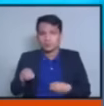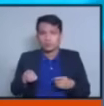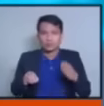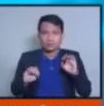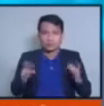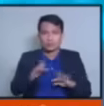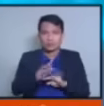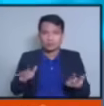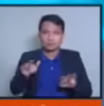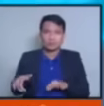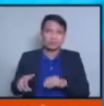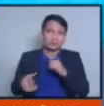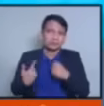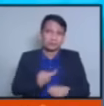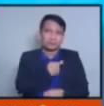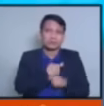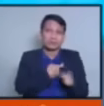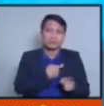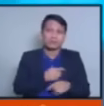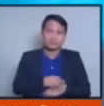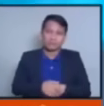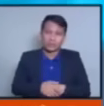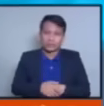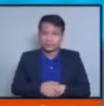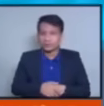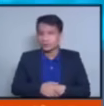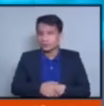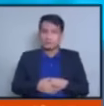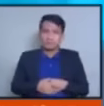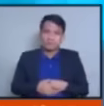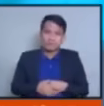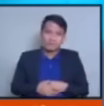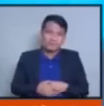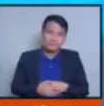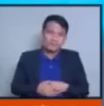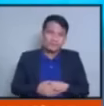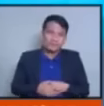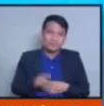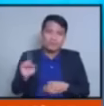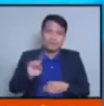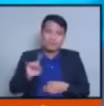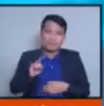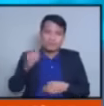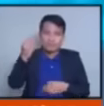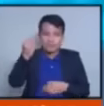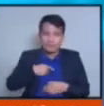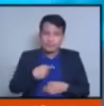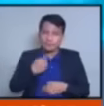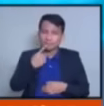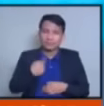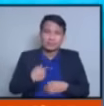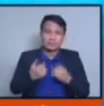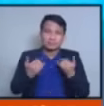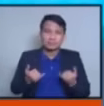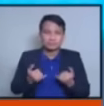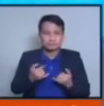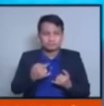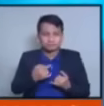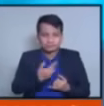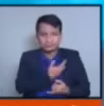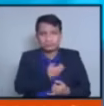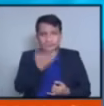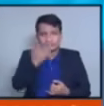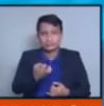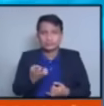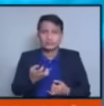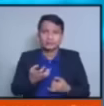walang kasalanan, pero masakit sa akin. Ito yung nakikita ko yun. Sino ginanin? Sino yung nagigaganan